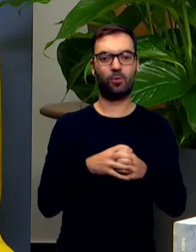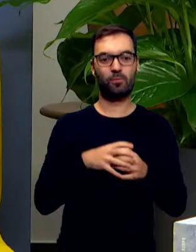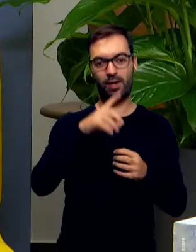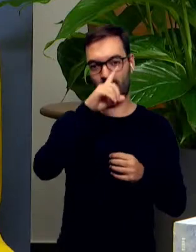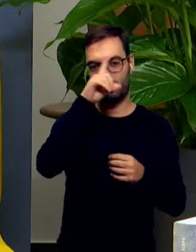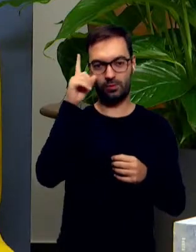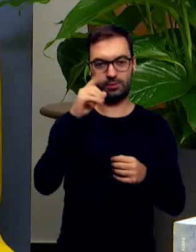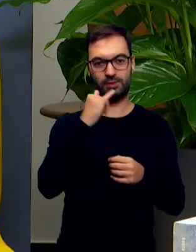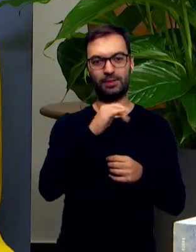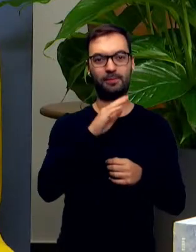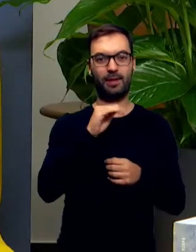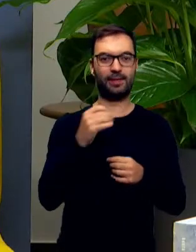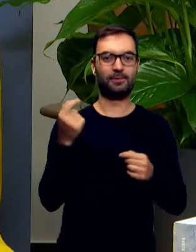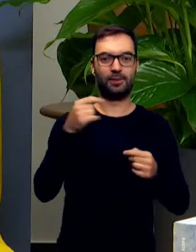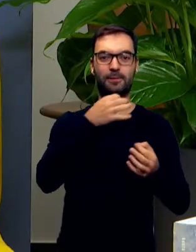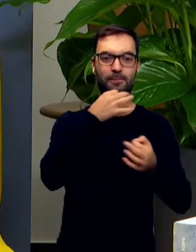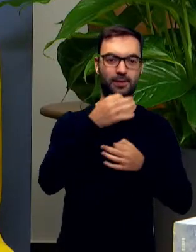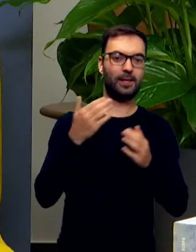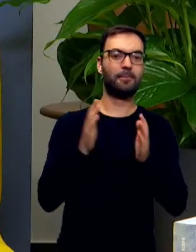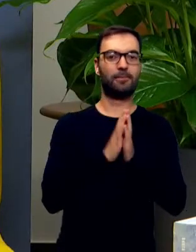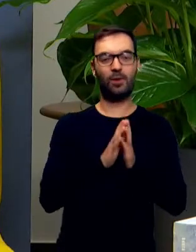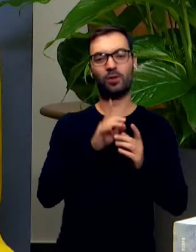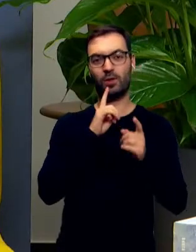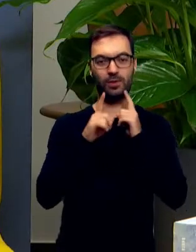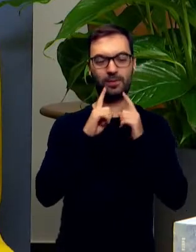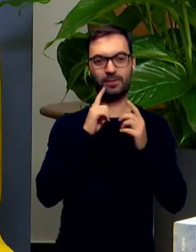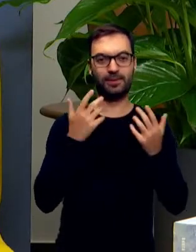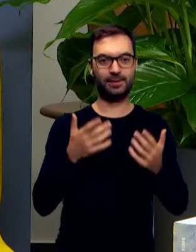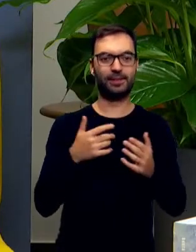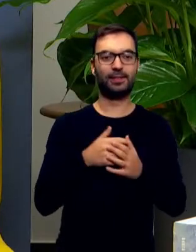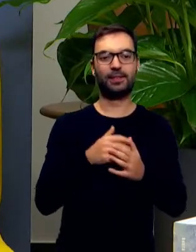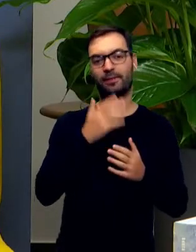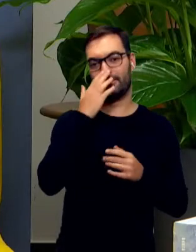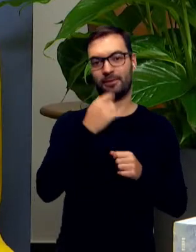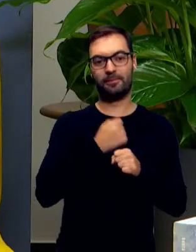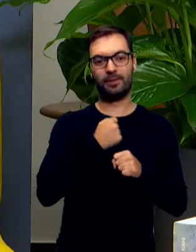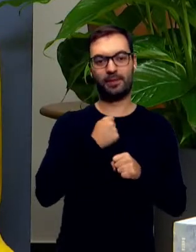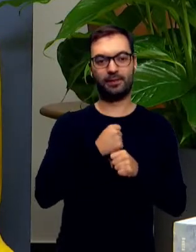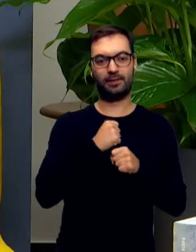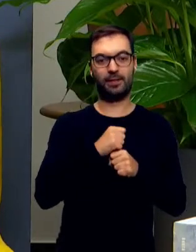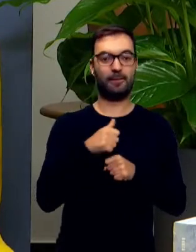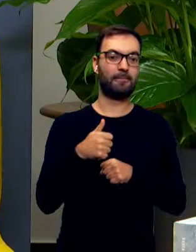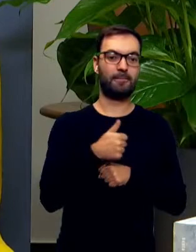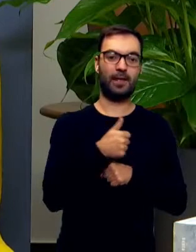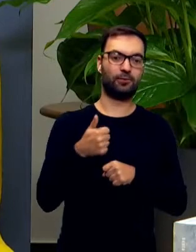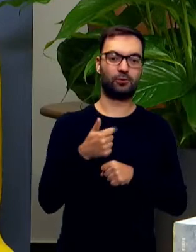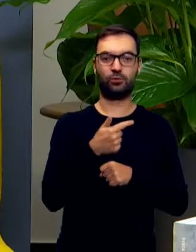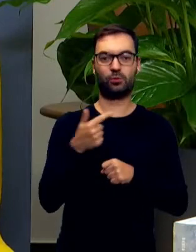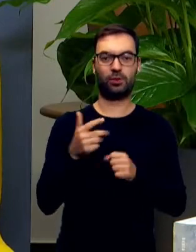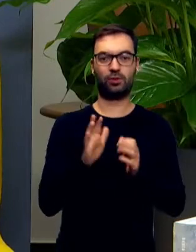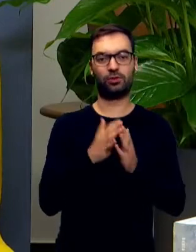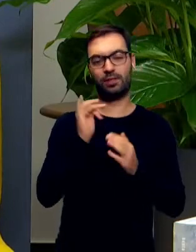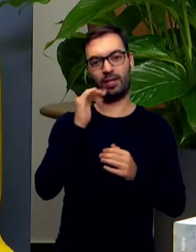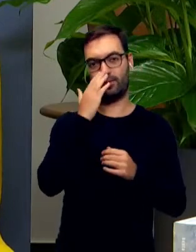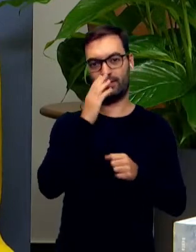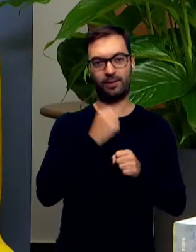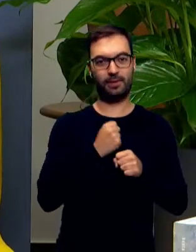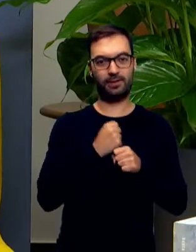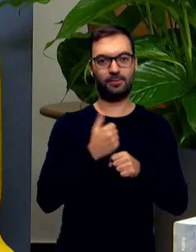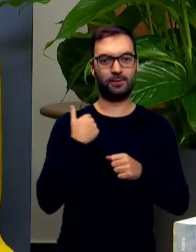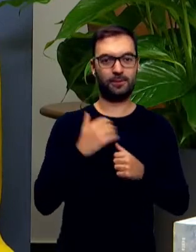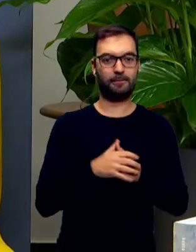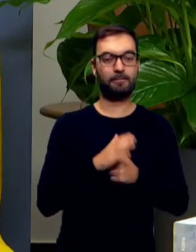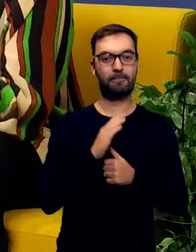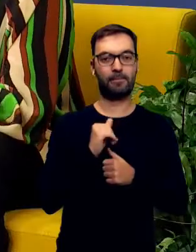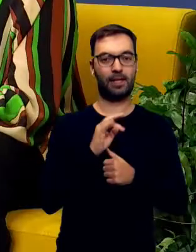której przychodzi Pani Beata, zadaje pytania i prosi ciągle o rozmowy. Jak praca nad tą i pierwszą, i drugą książką wyglądała?